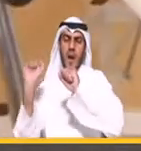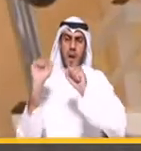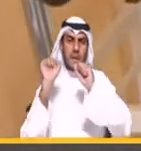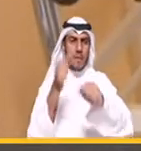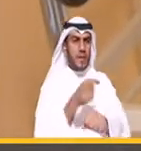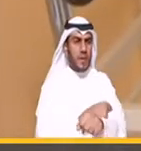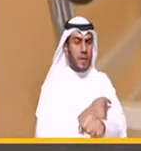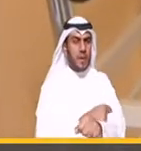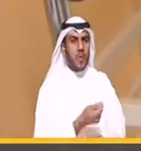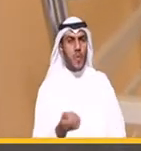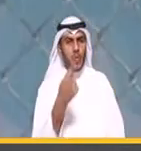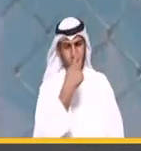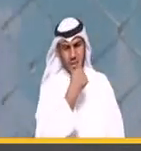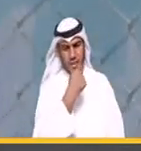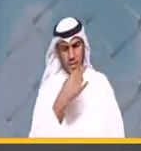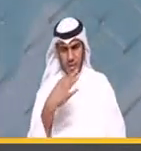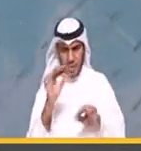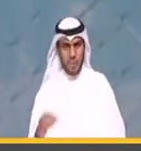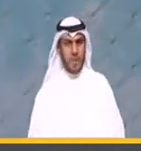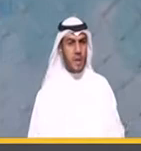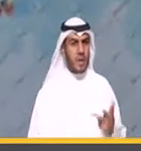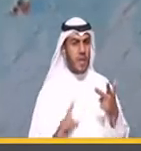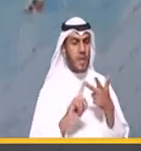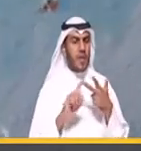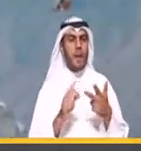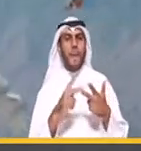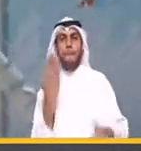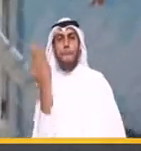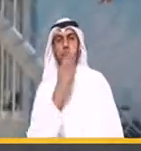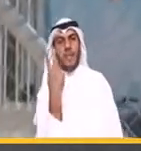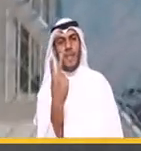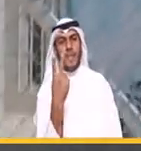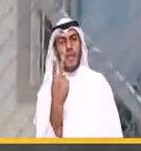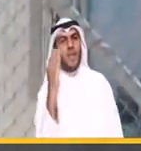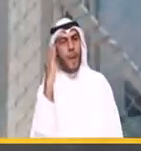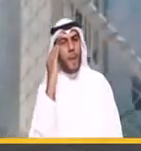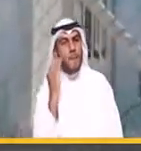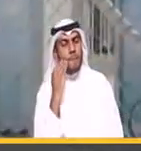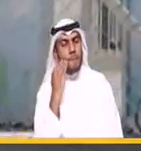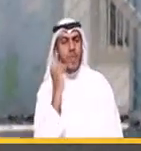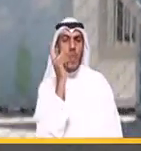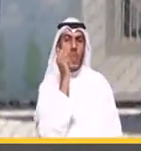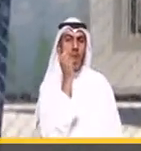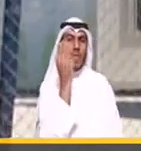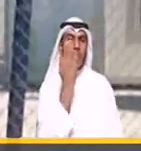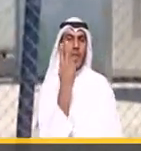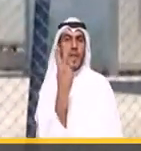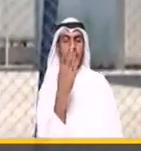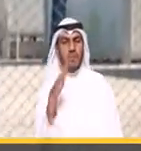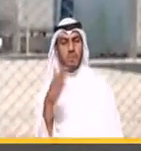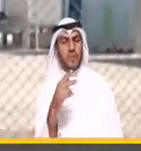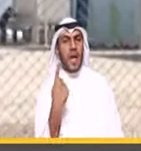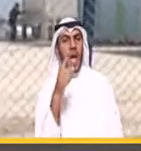والعلاجات اللازمه اضافه الى مدرستين واحد للذكور واخرى للاناث يتسع لاكثر من الف طالب